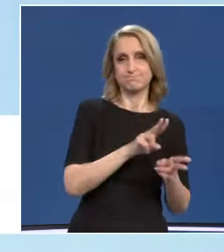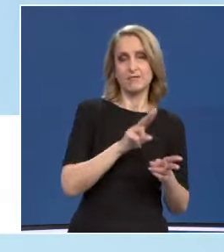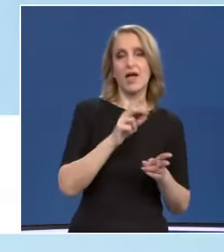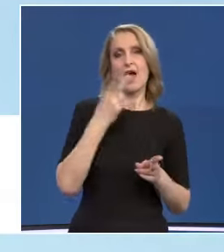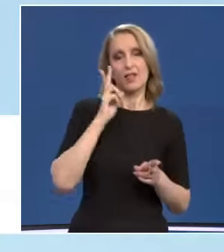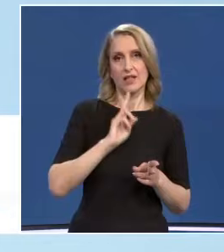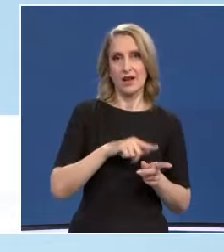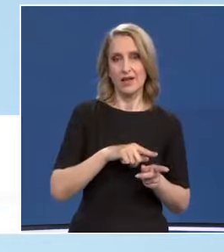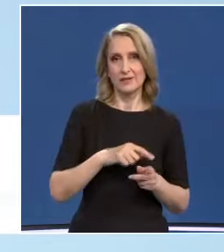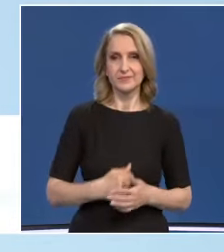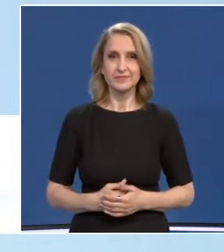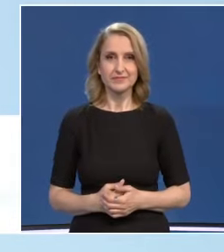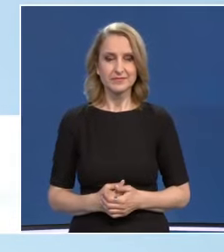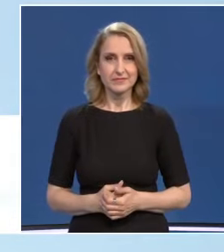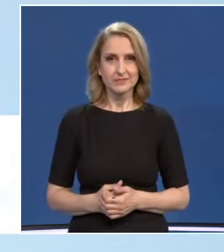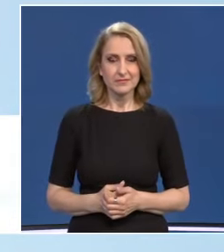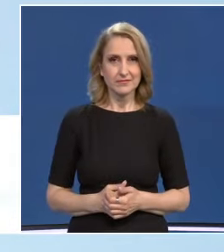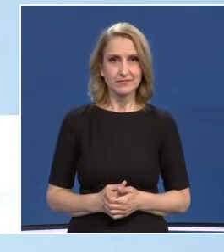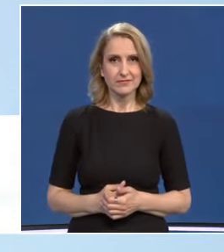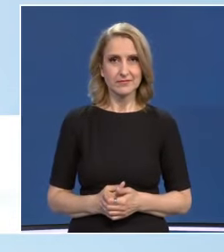с Лийдс.